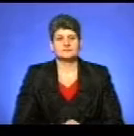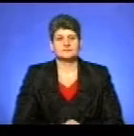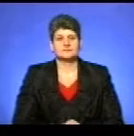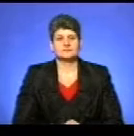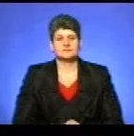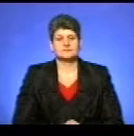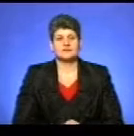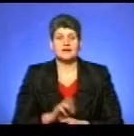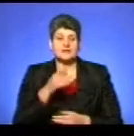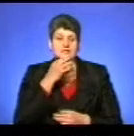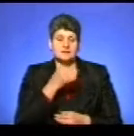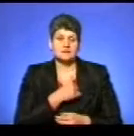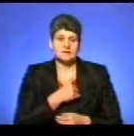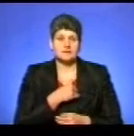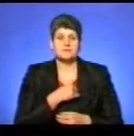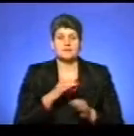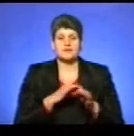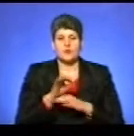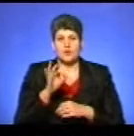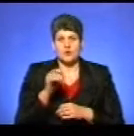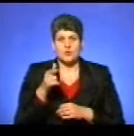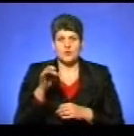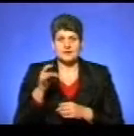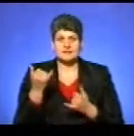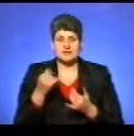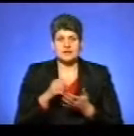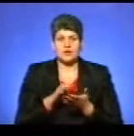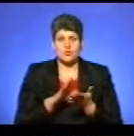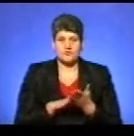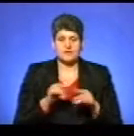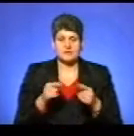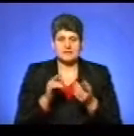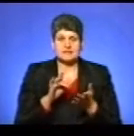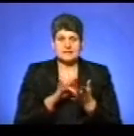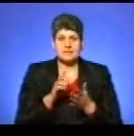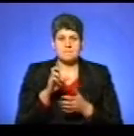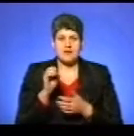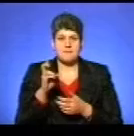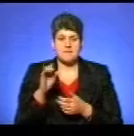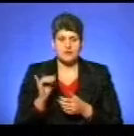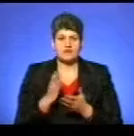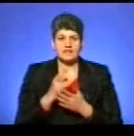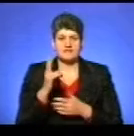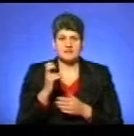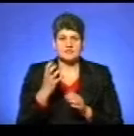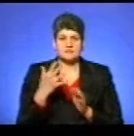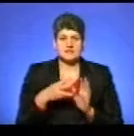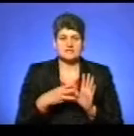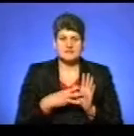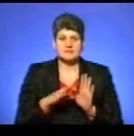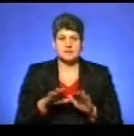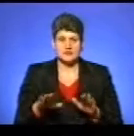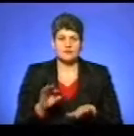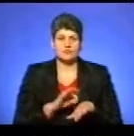Як повідомила ініціатор проекту Ольга Гордієнко, зараз на обліку у реабілітаційному центрі «Бебіко» перебуває 258 дітей з синдромом